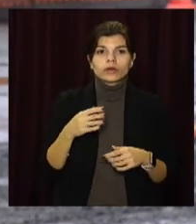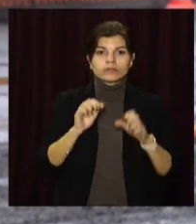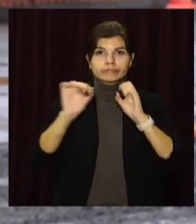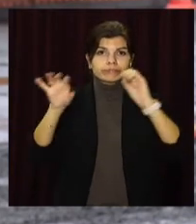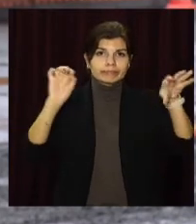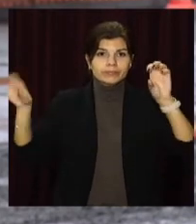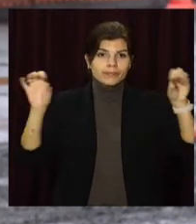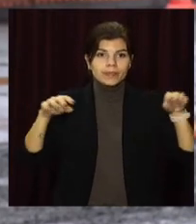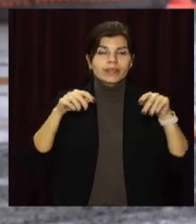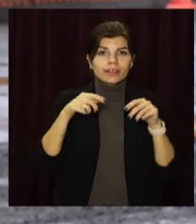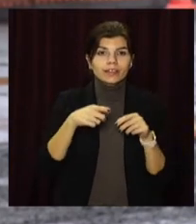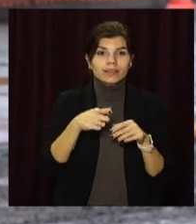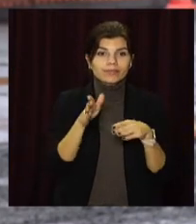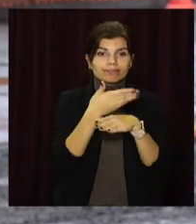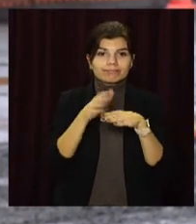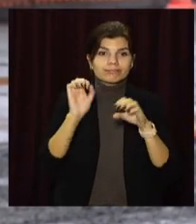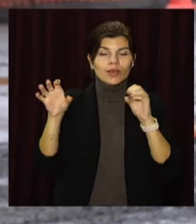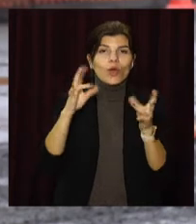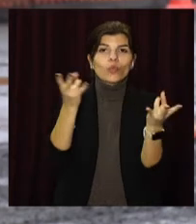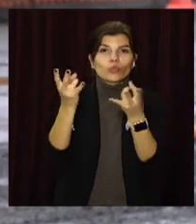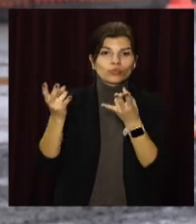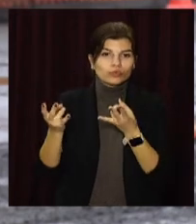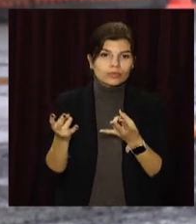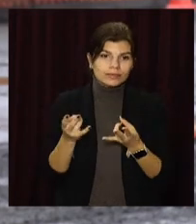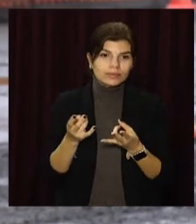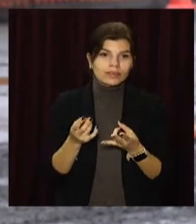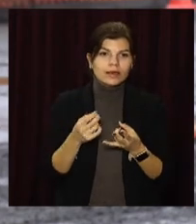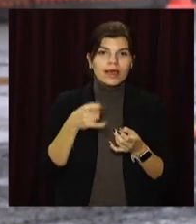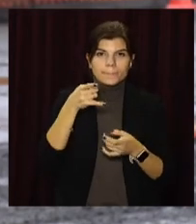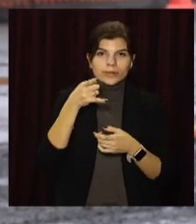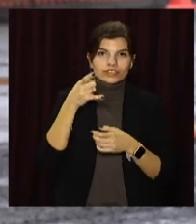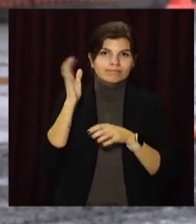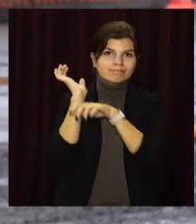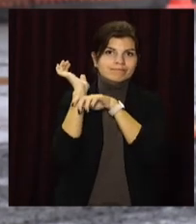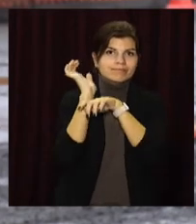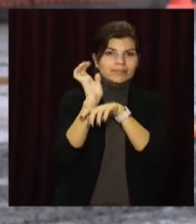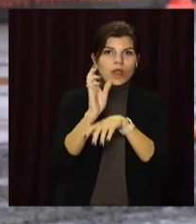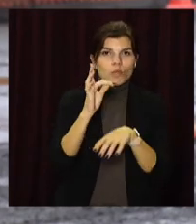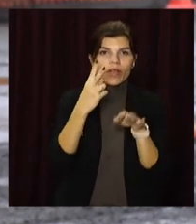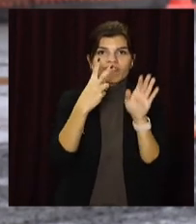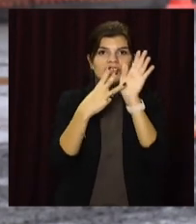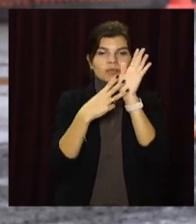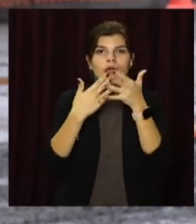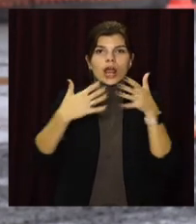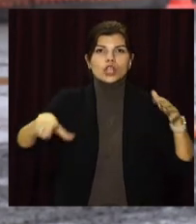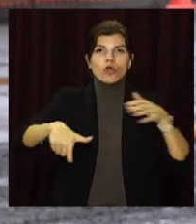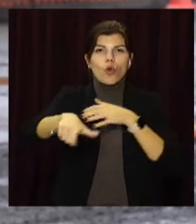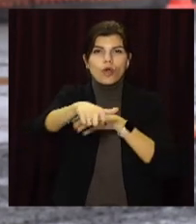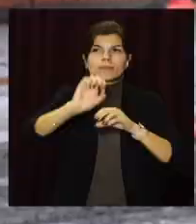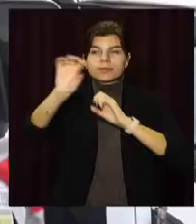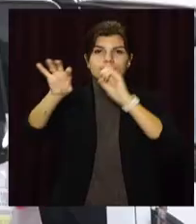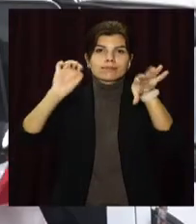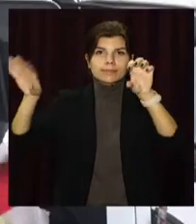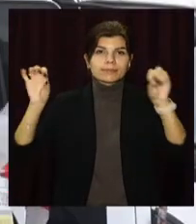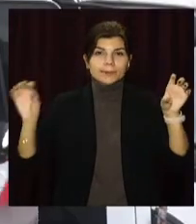вже з цієї бази він далі автотранспортом розводиться по 28 дорожньо-транспортних підприємствам